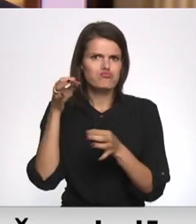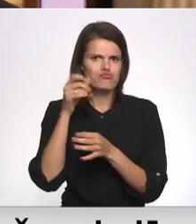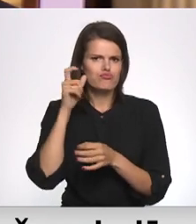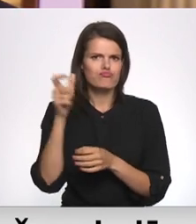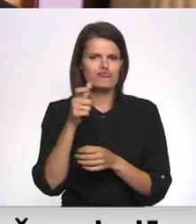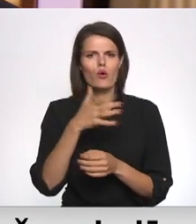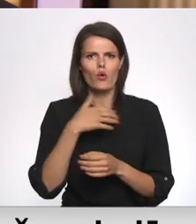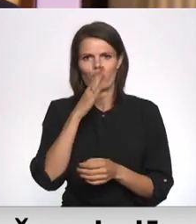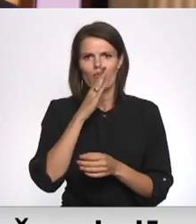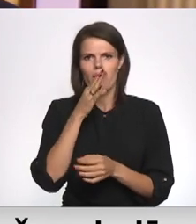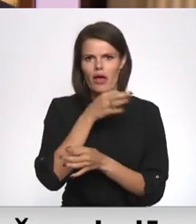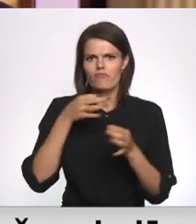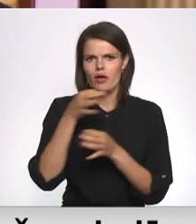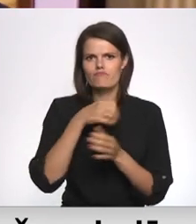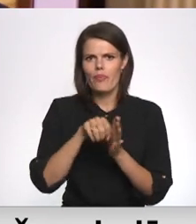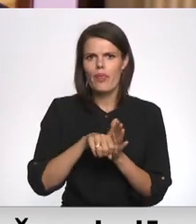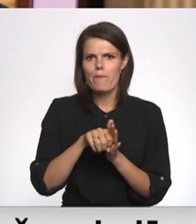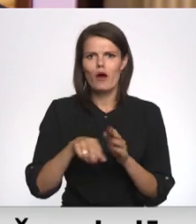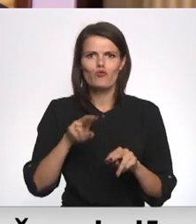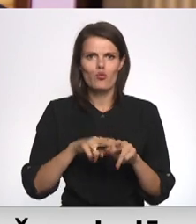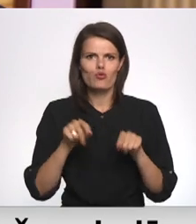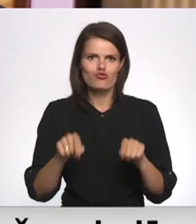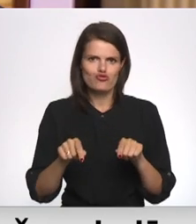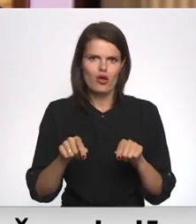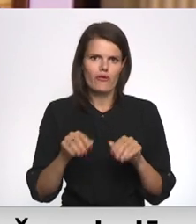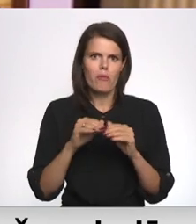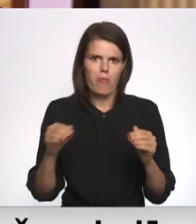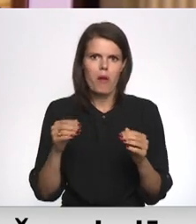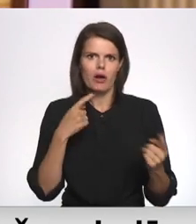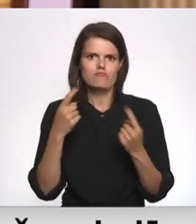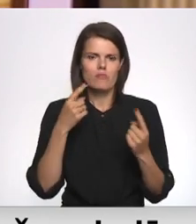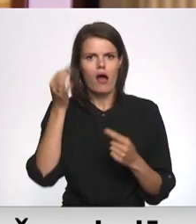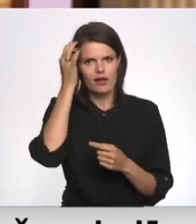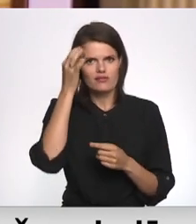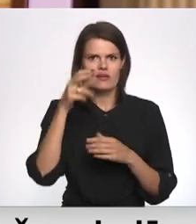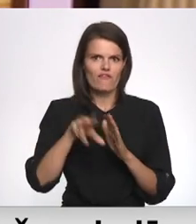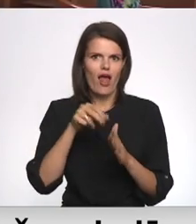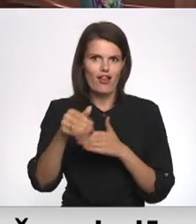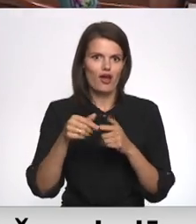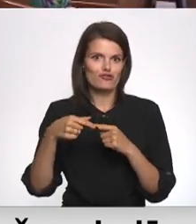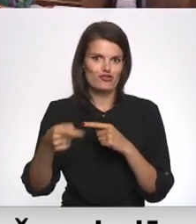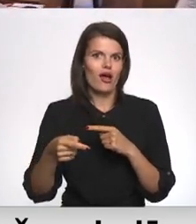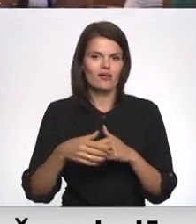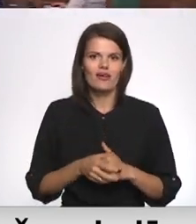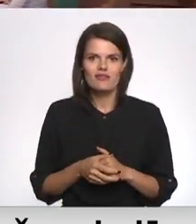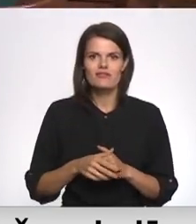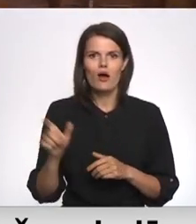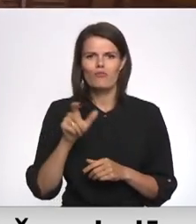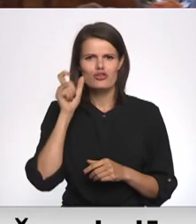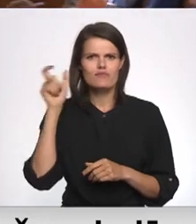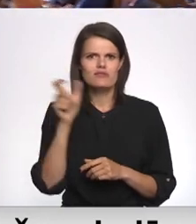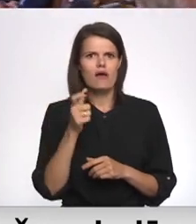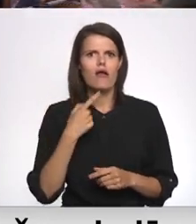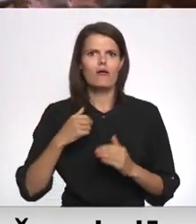diezgan skarbas debatas, un šeit ir, tā teikt, pamats izņemties, vēl atceries arī vēlēšanas laikam tūlīt būs. Brīžiem skaļākos